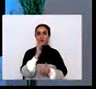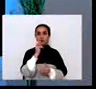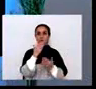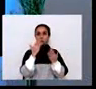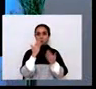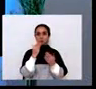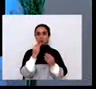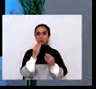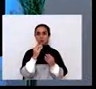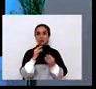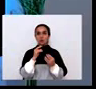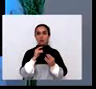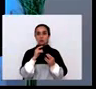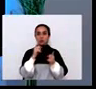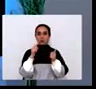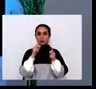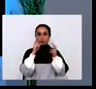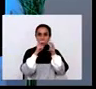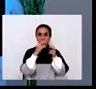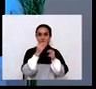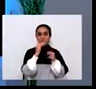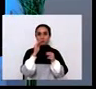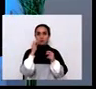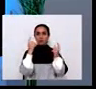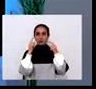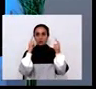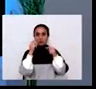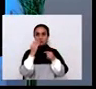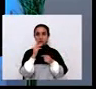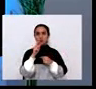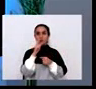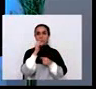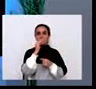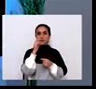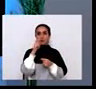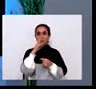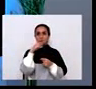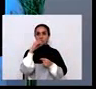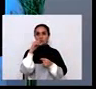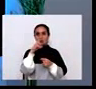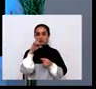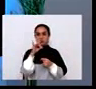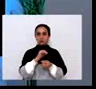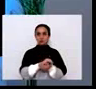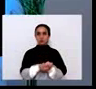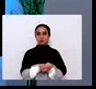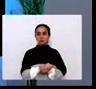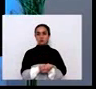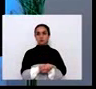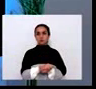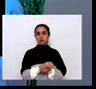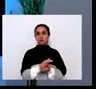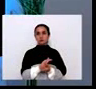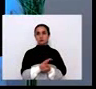читать детективы или фэнтези? Ну, детективы мы все знаем. Фэнтези – самое любимое. Перси, «Похититель